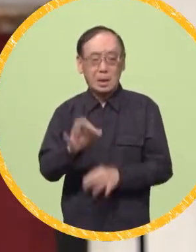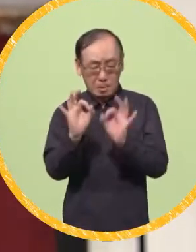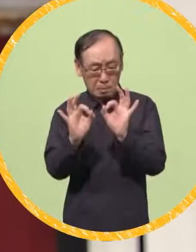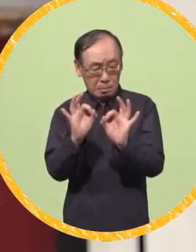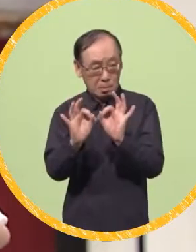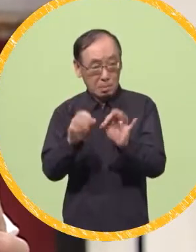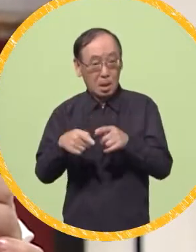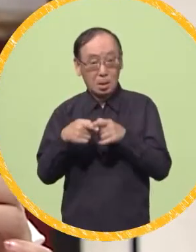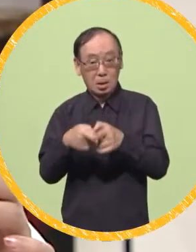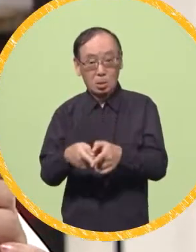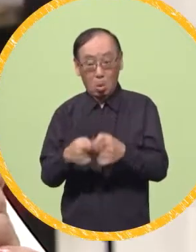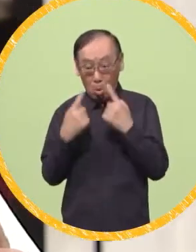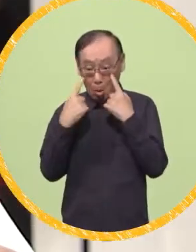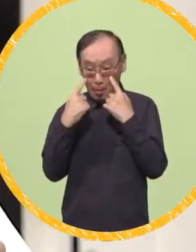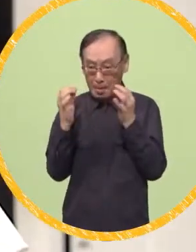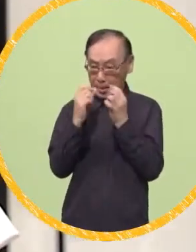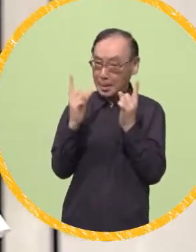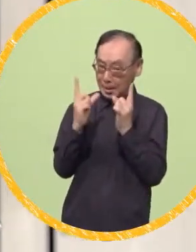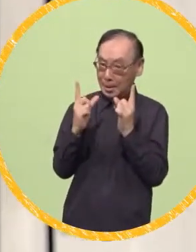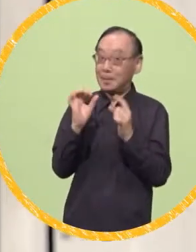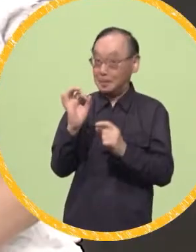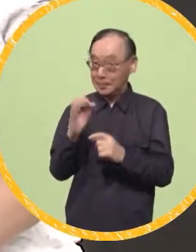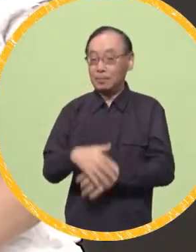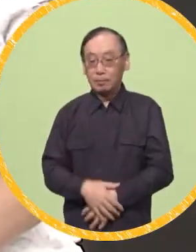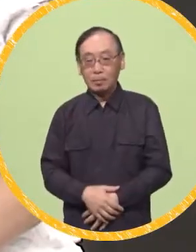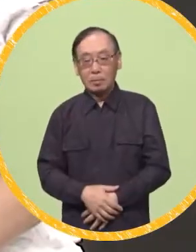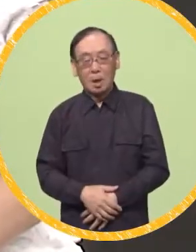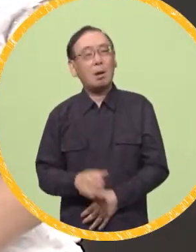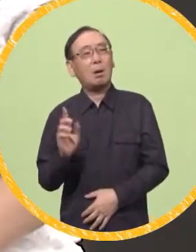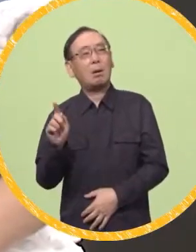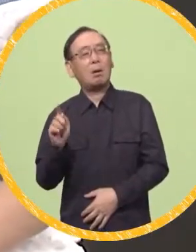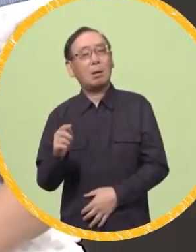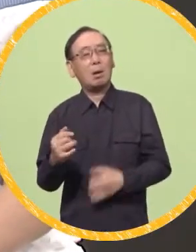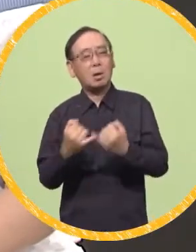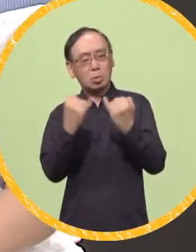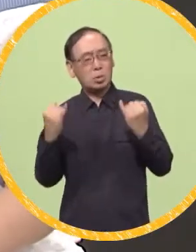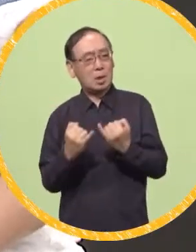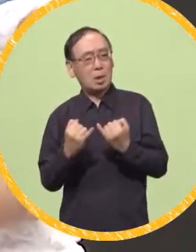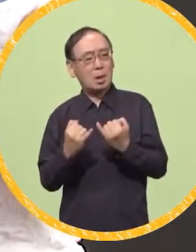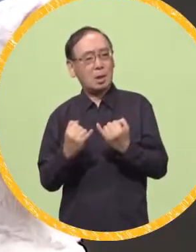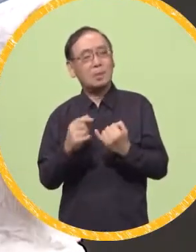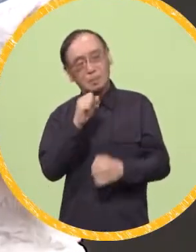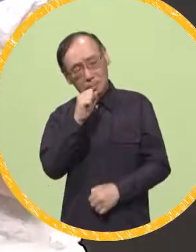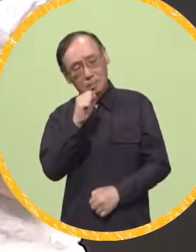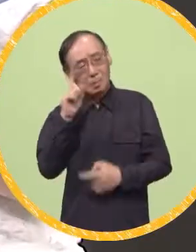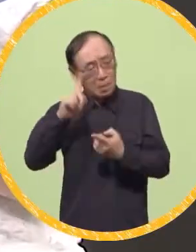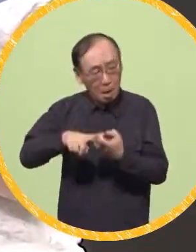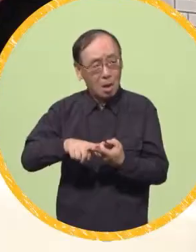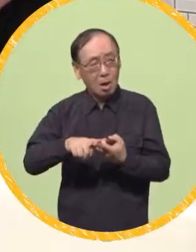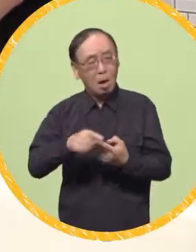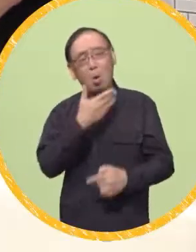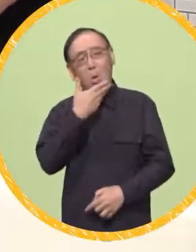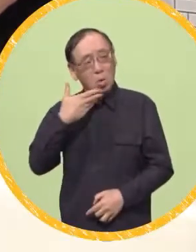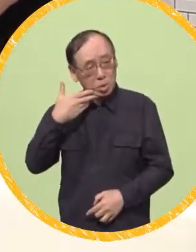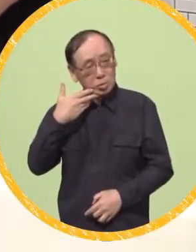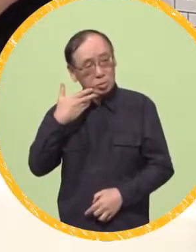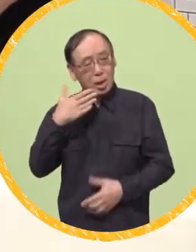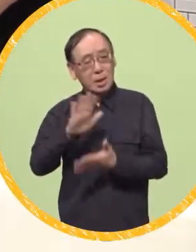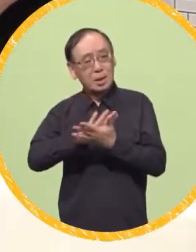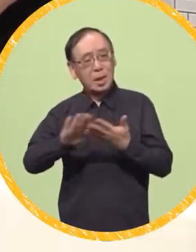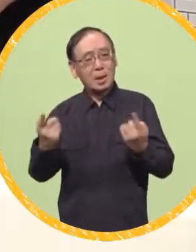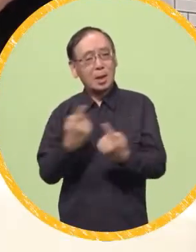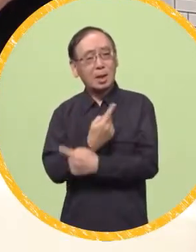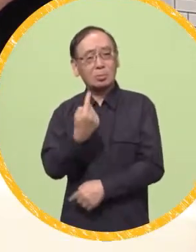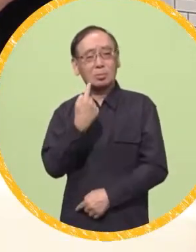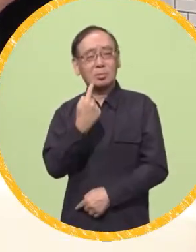目もキラキラしそうそりゃでも本当女性国ねはい品のおいしくってキレイになれるなら